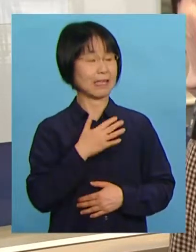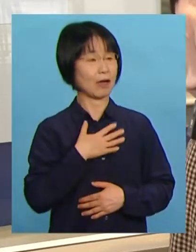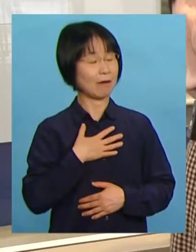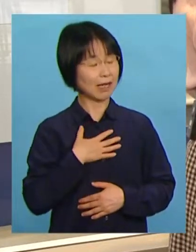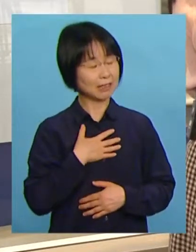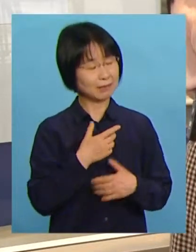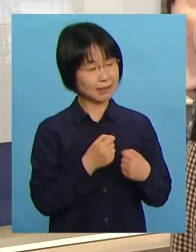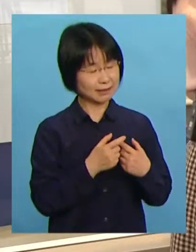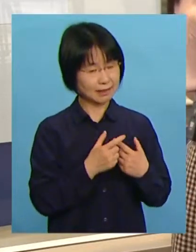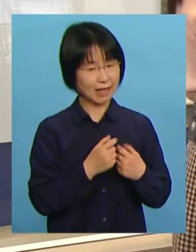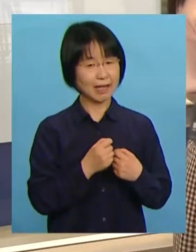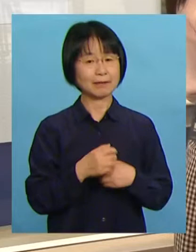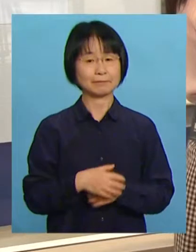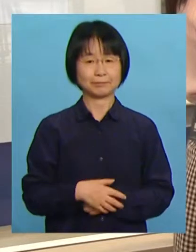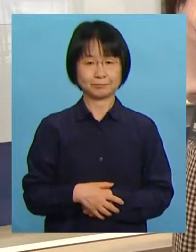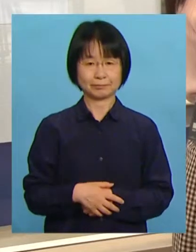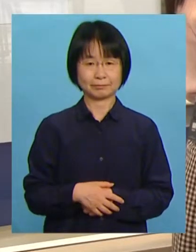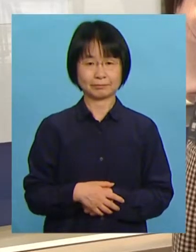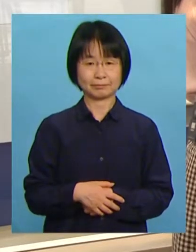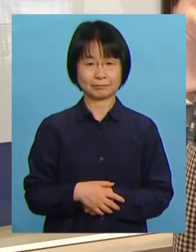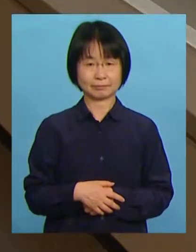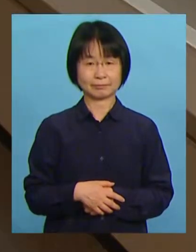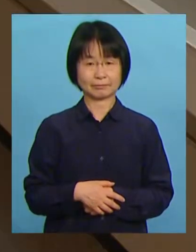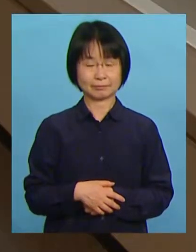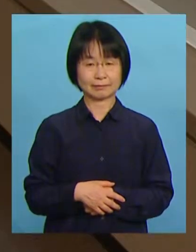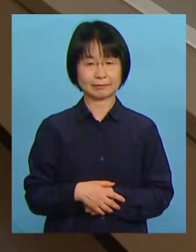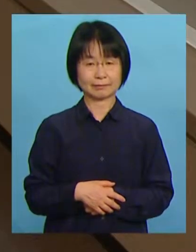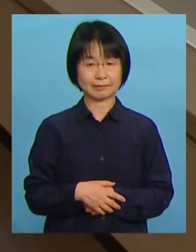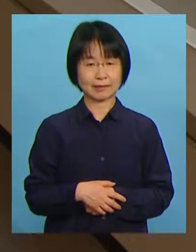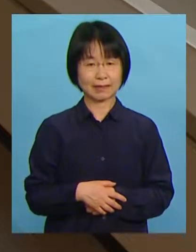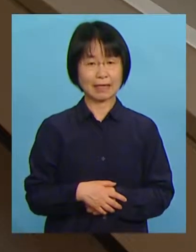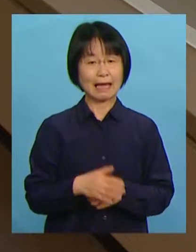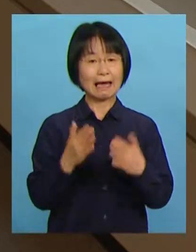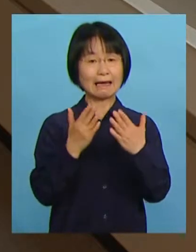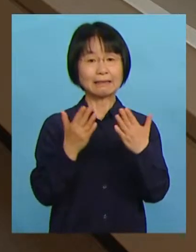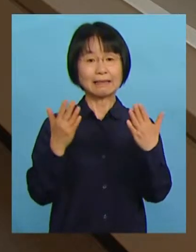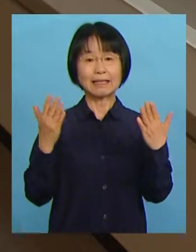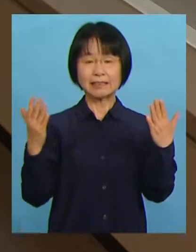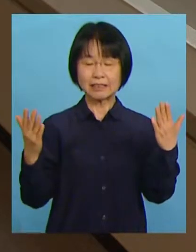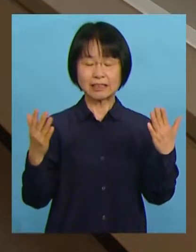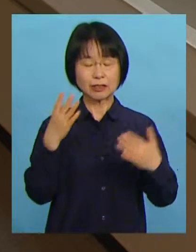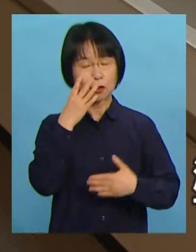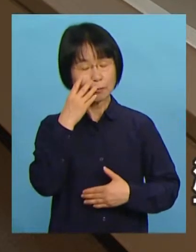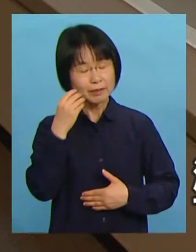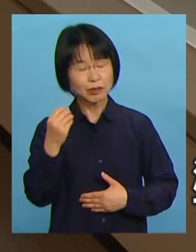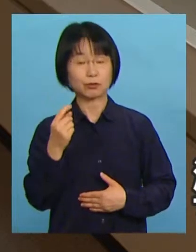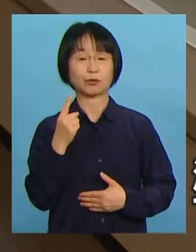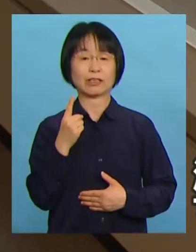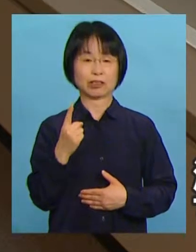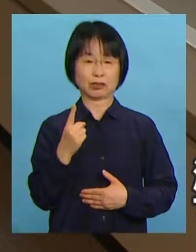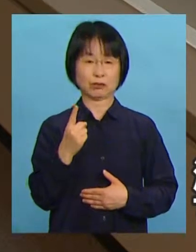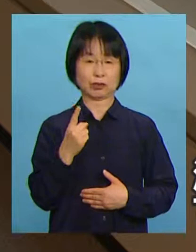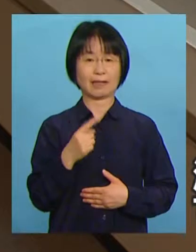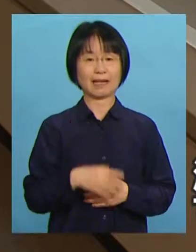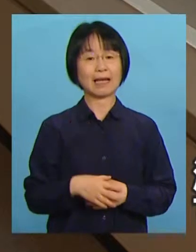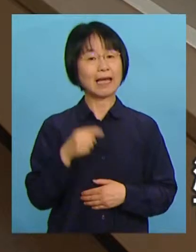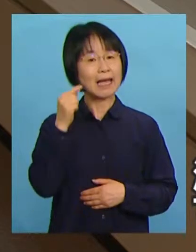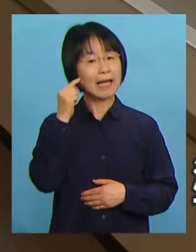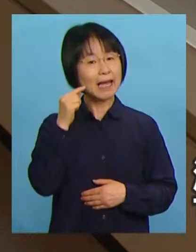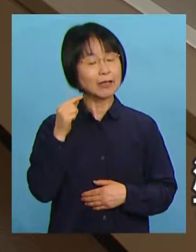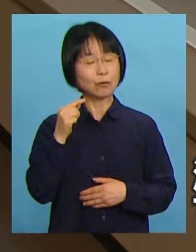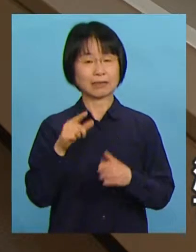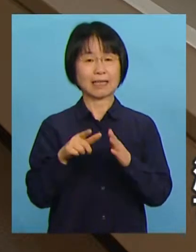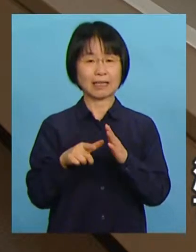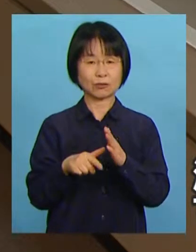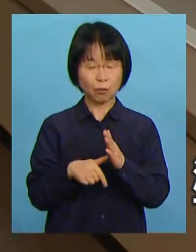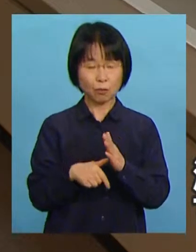ね。 そうですね、この展示の魅力の一つとしては、江戸時代の生きた人々の本物